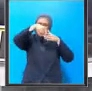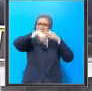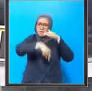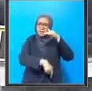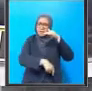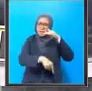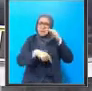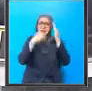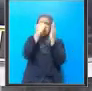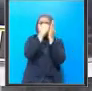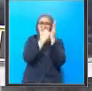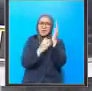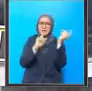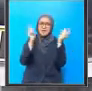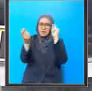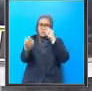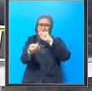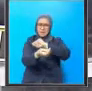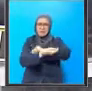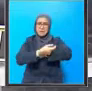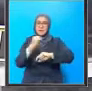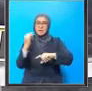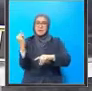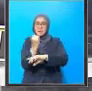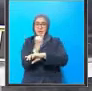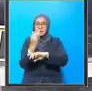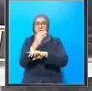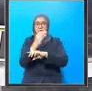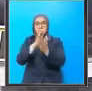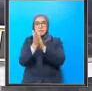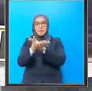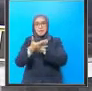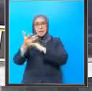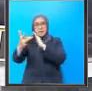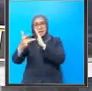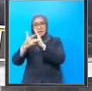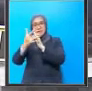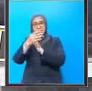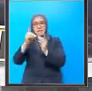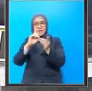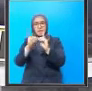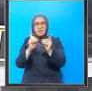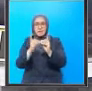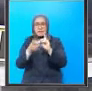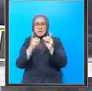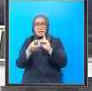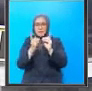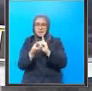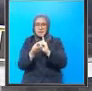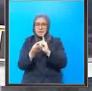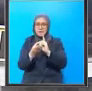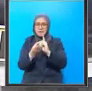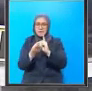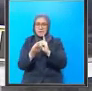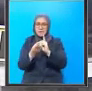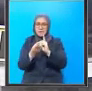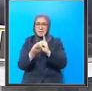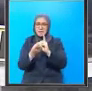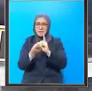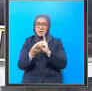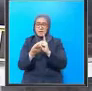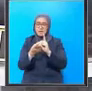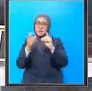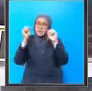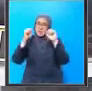agenda transformasi industri dengan menjadikan teknologi dan digitalisasi sebagai